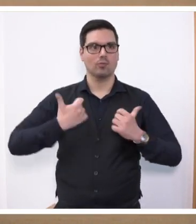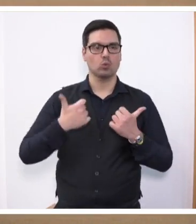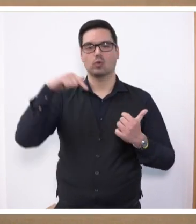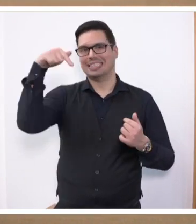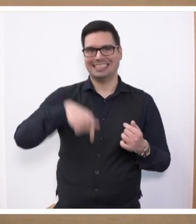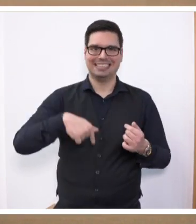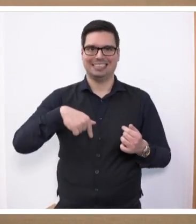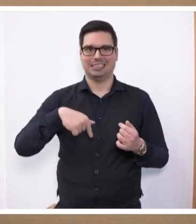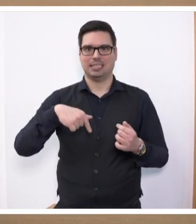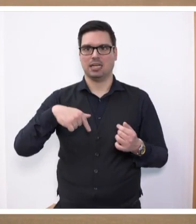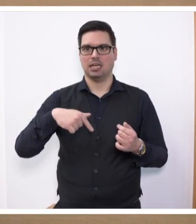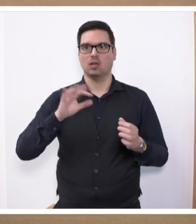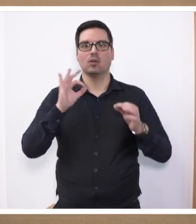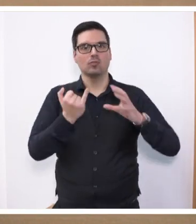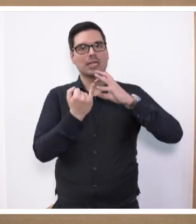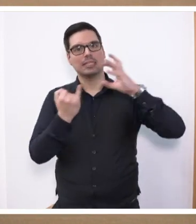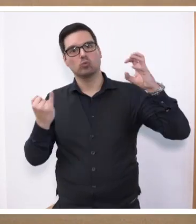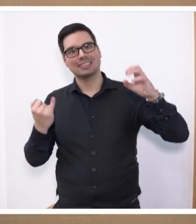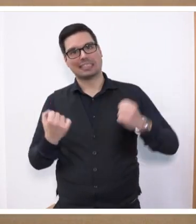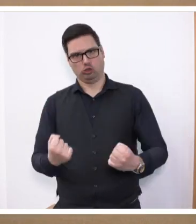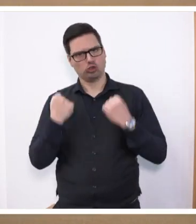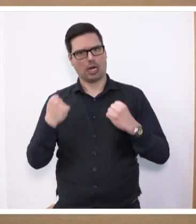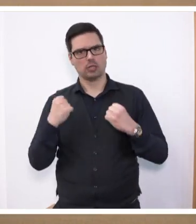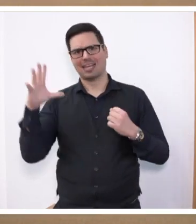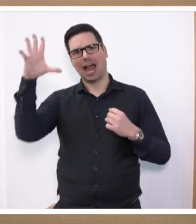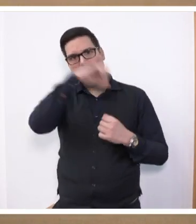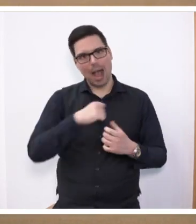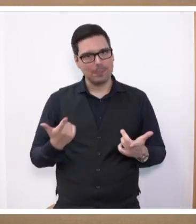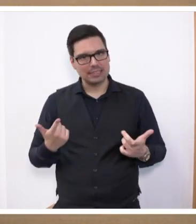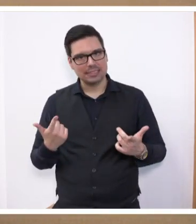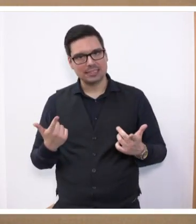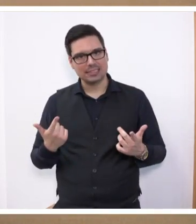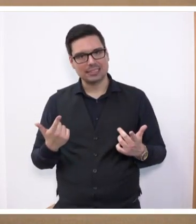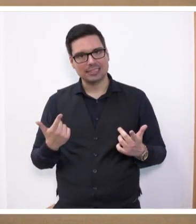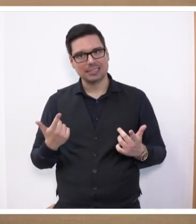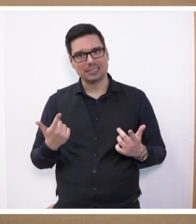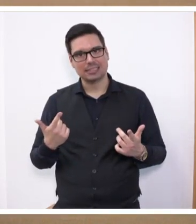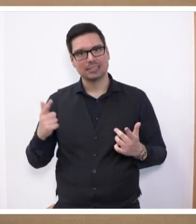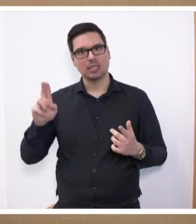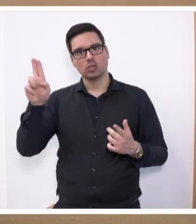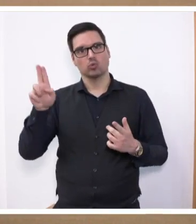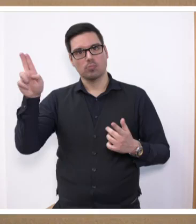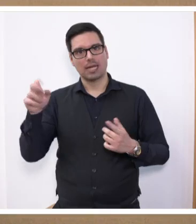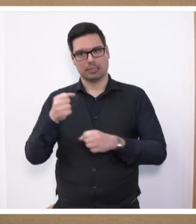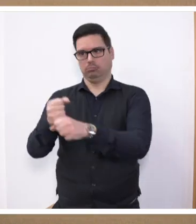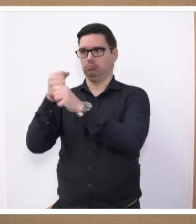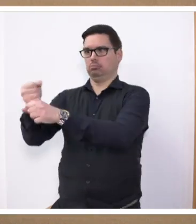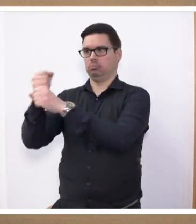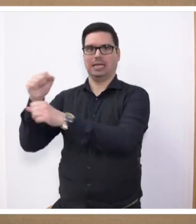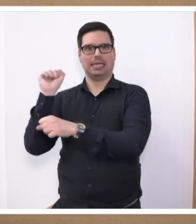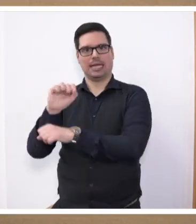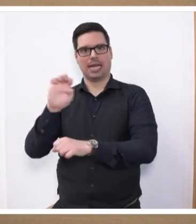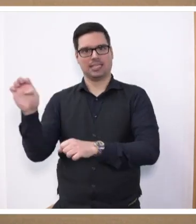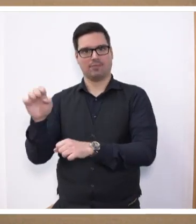Plenum für die saarländische Industrie stark gemacht haben und abends dann in Überherrn gegen Eswold gestimmt haben.